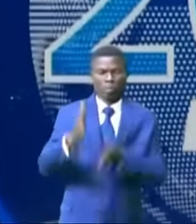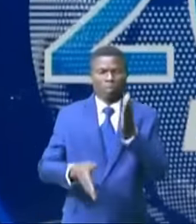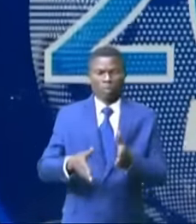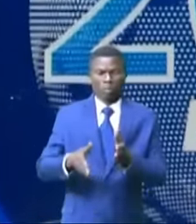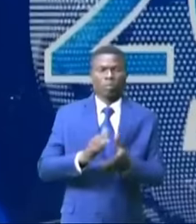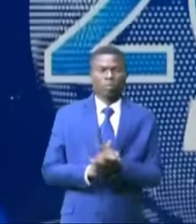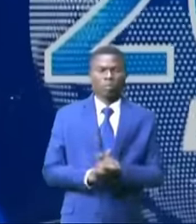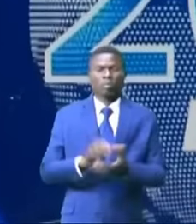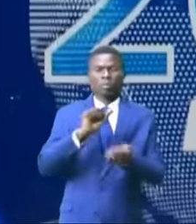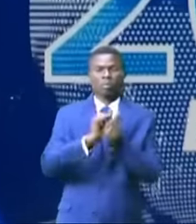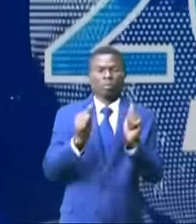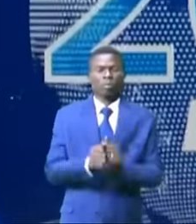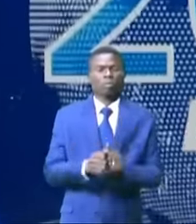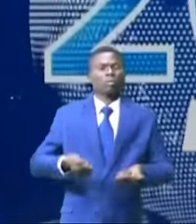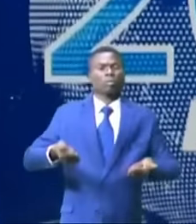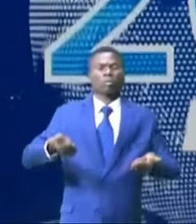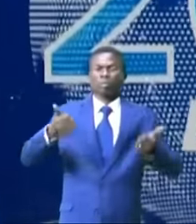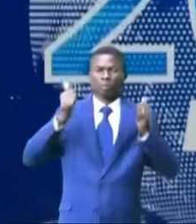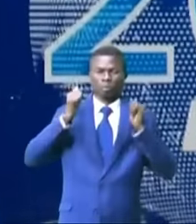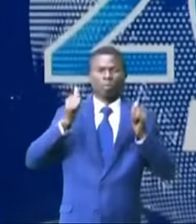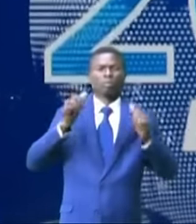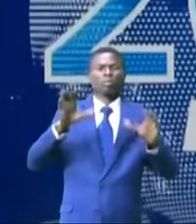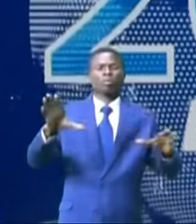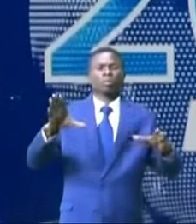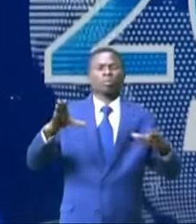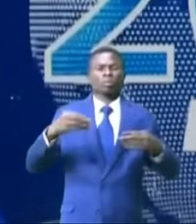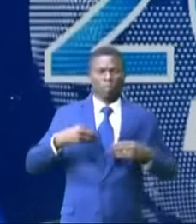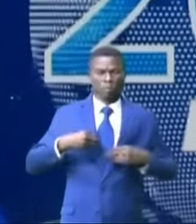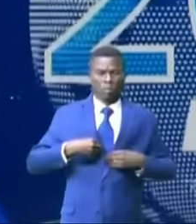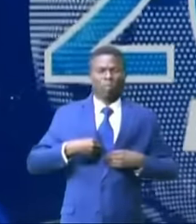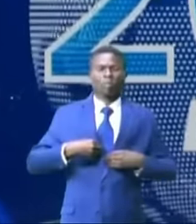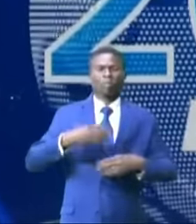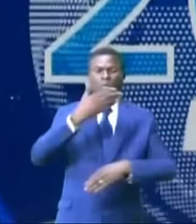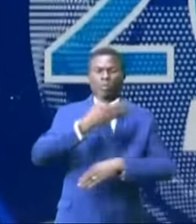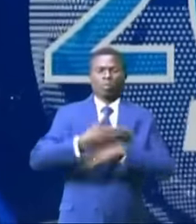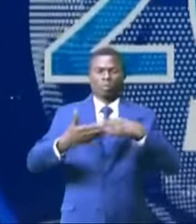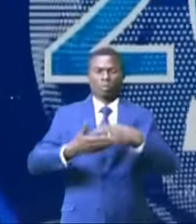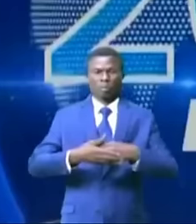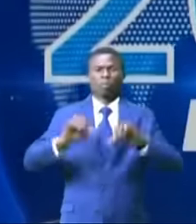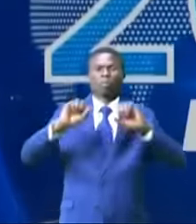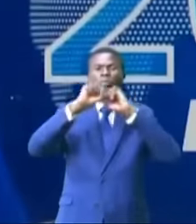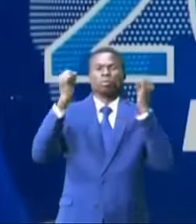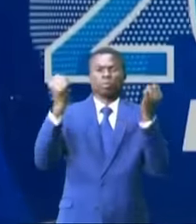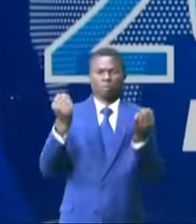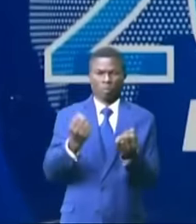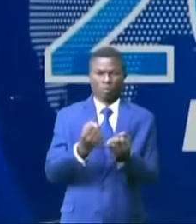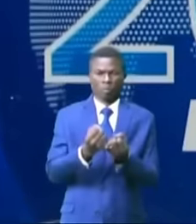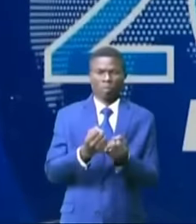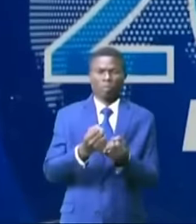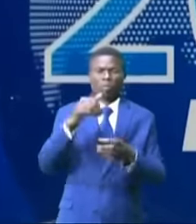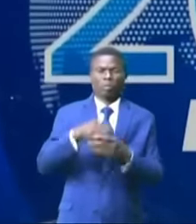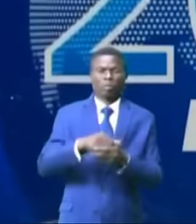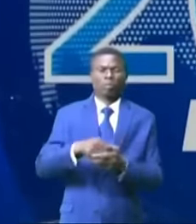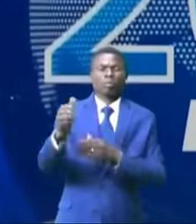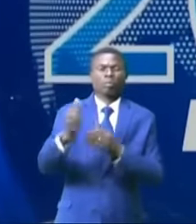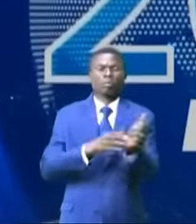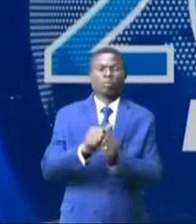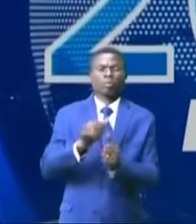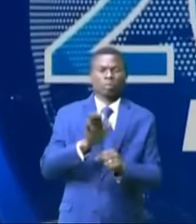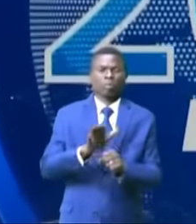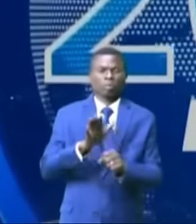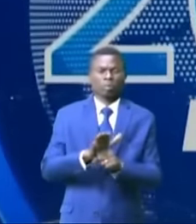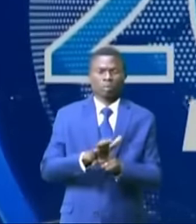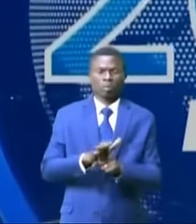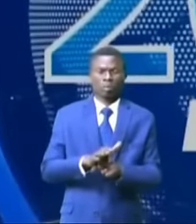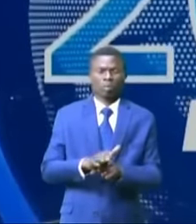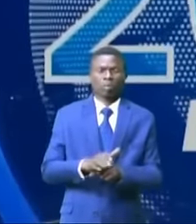statu quo qui refuse d'accepter que les infrastructures de la RVA sont dans un état de dégradation